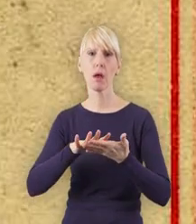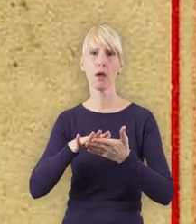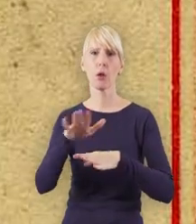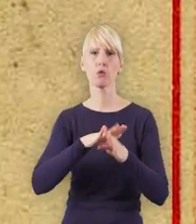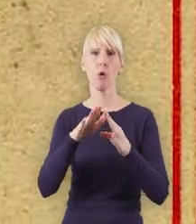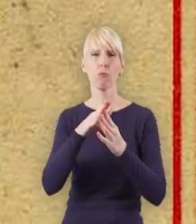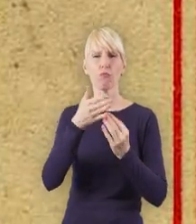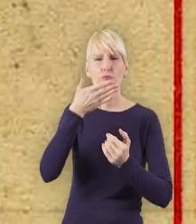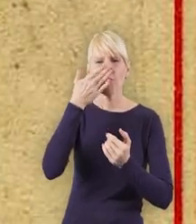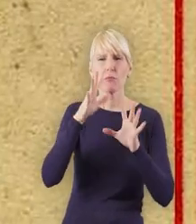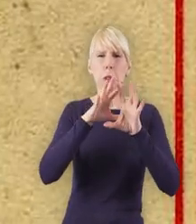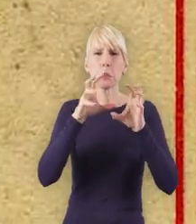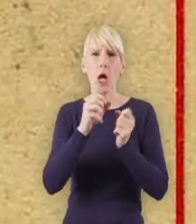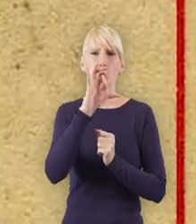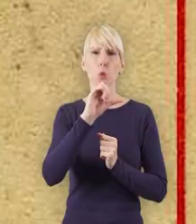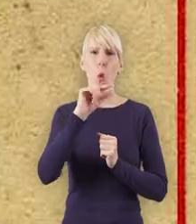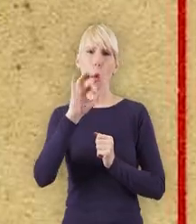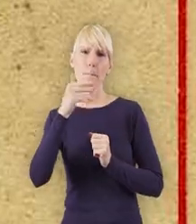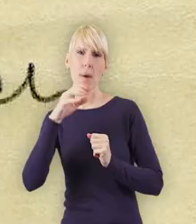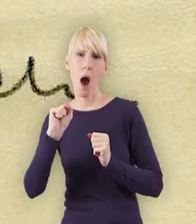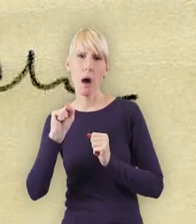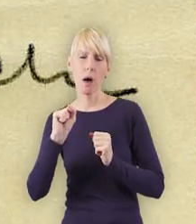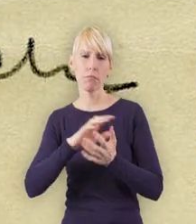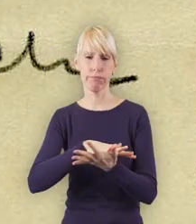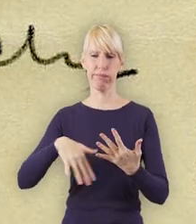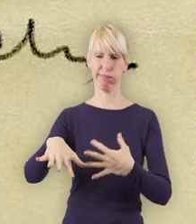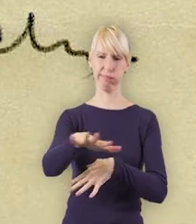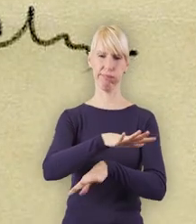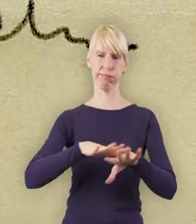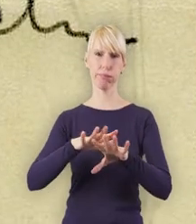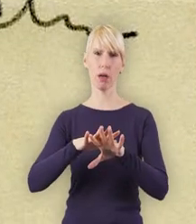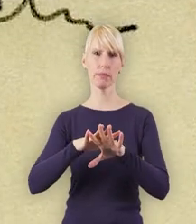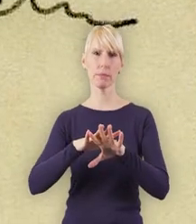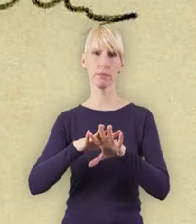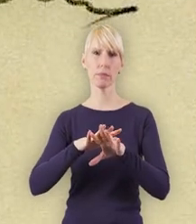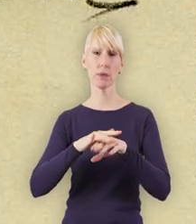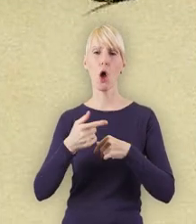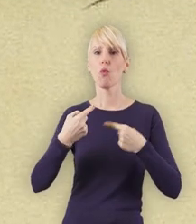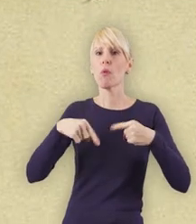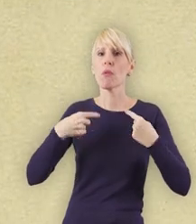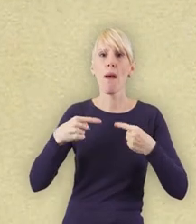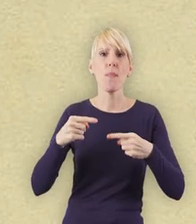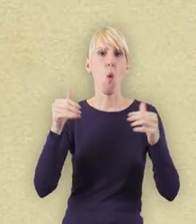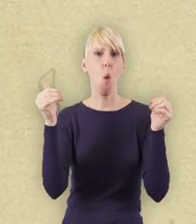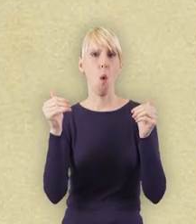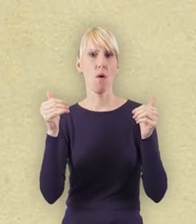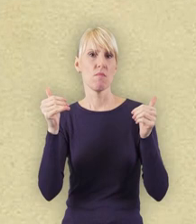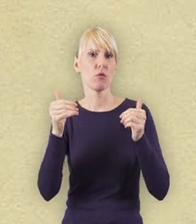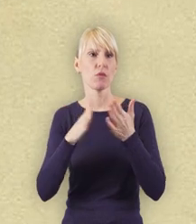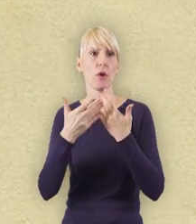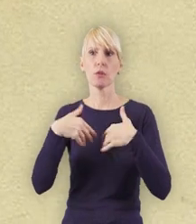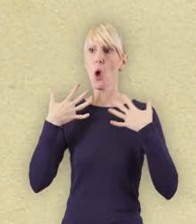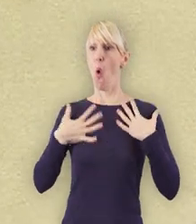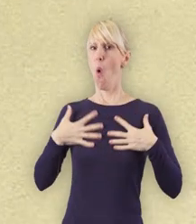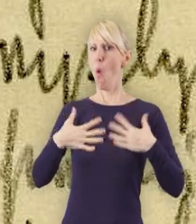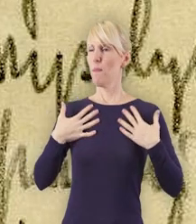jedynie wiązki zawilgoconej słomy, którą wysypano część posadzki. Nie mieli możliwości korzystania z